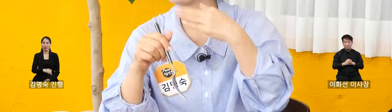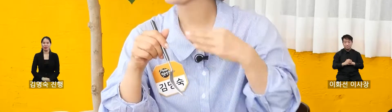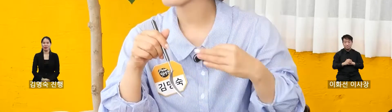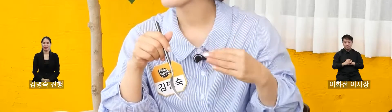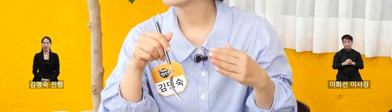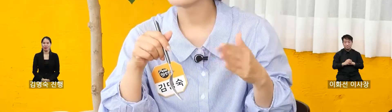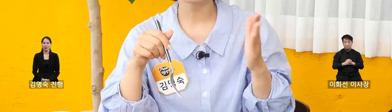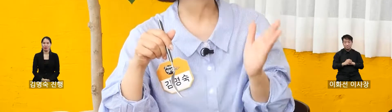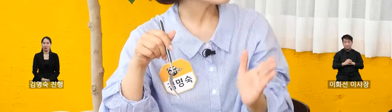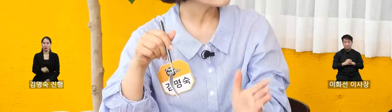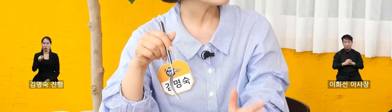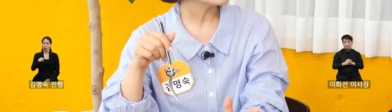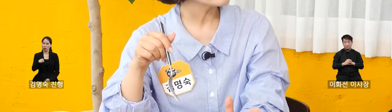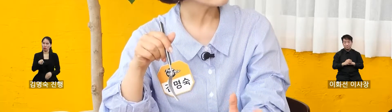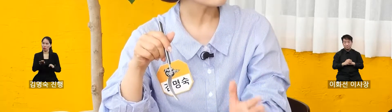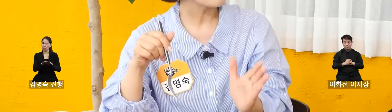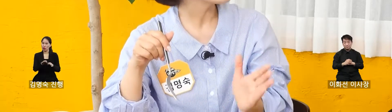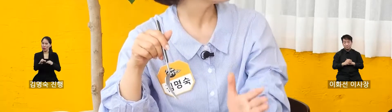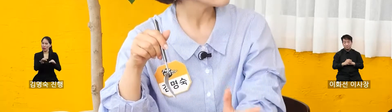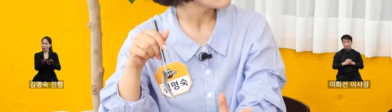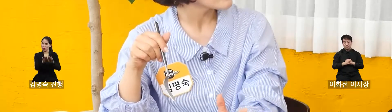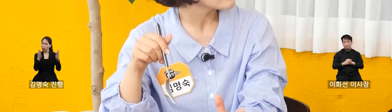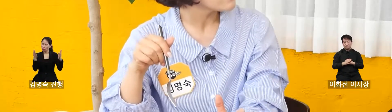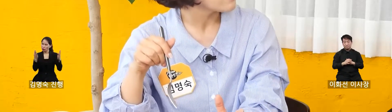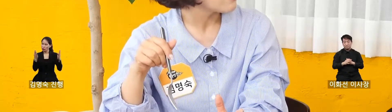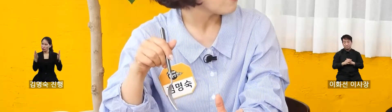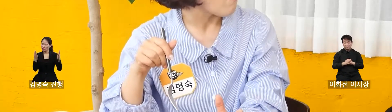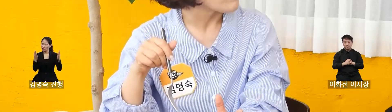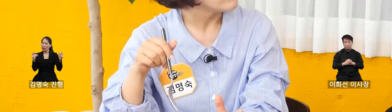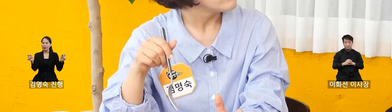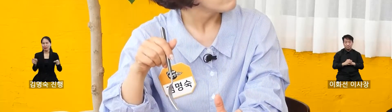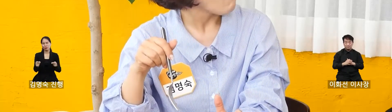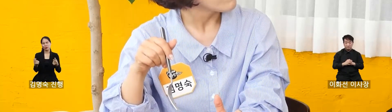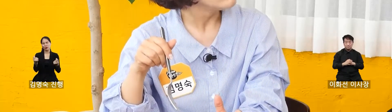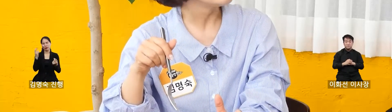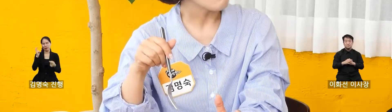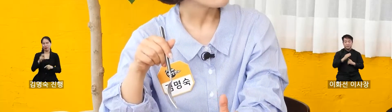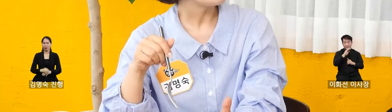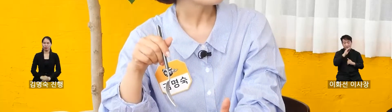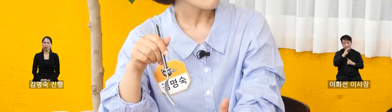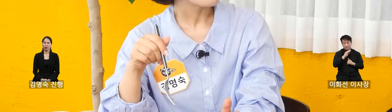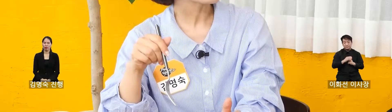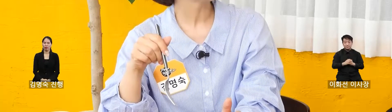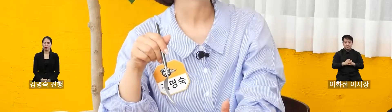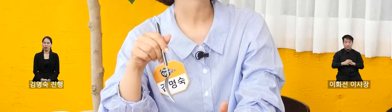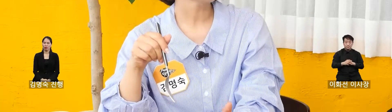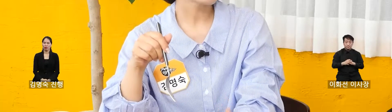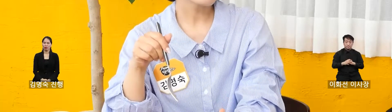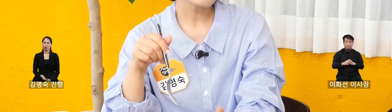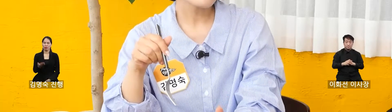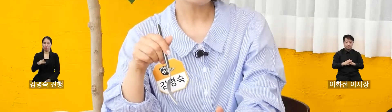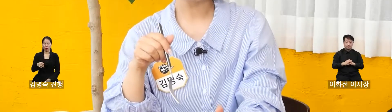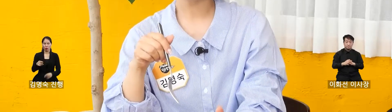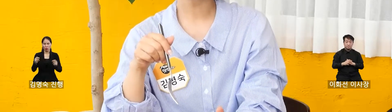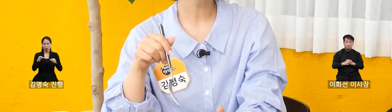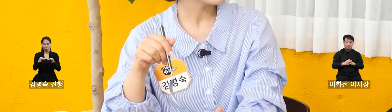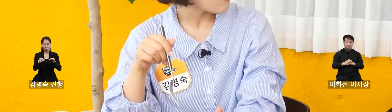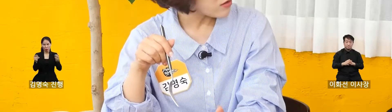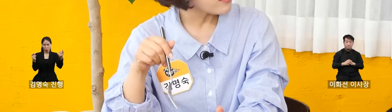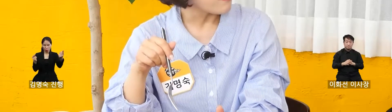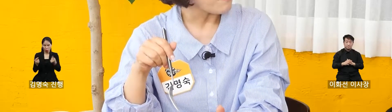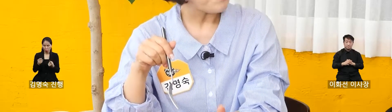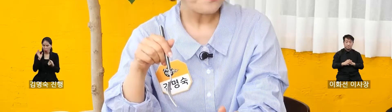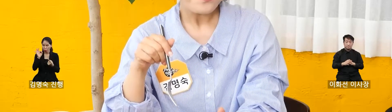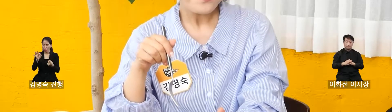하는데 이제 오픈하신 지는 그렇게 오래된 것 같지는 않아요. 네. 근데 들어와 보고 깜짝